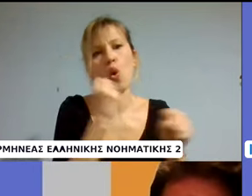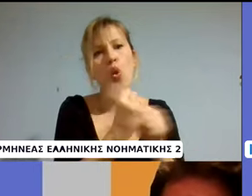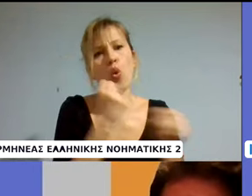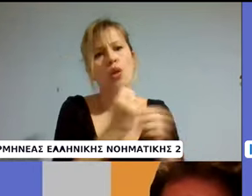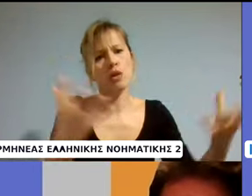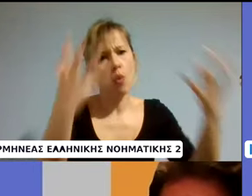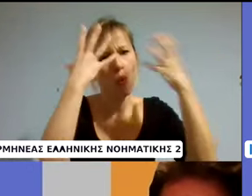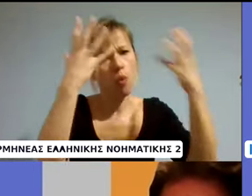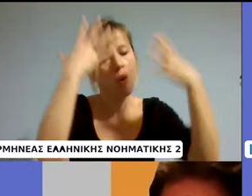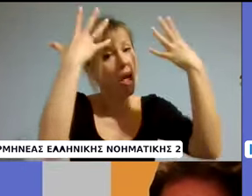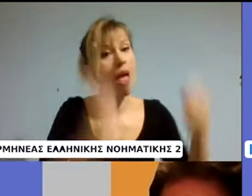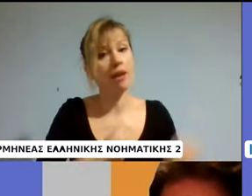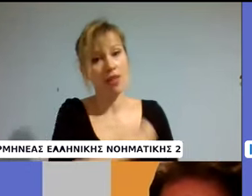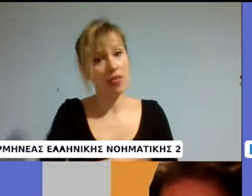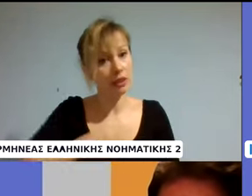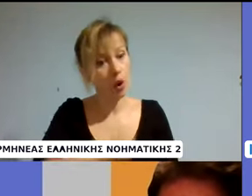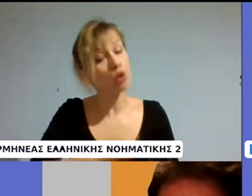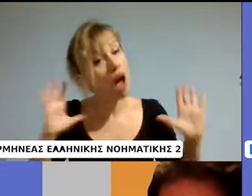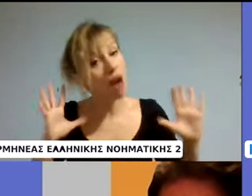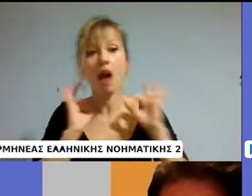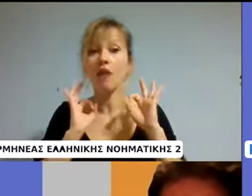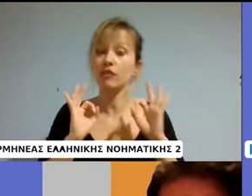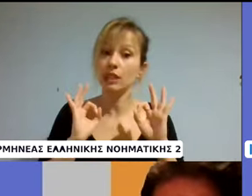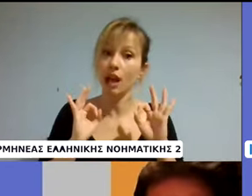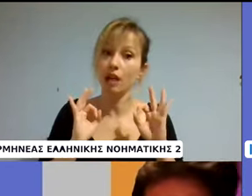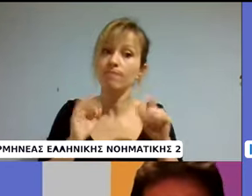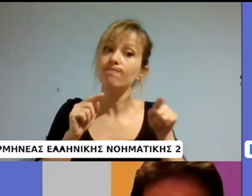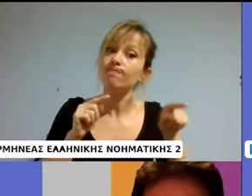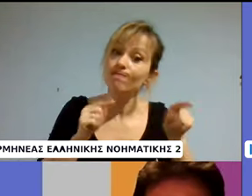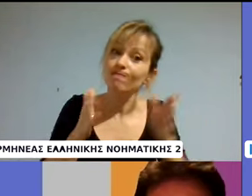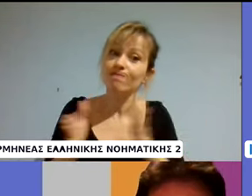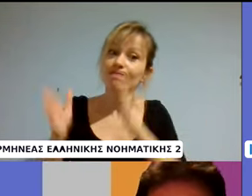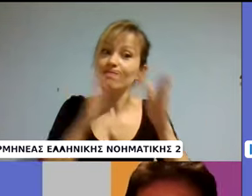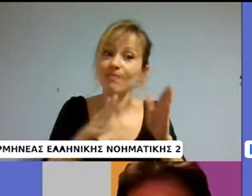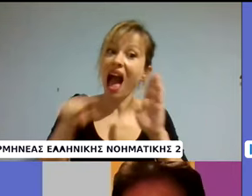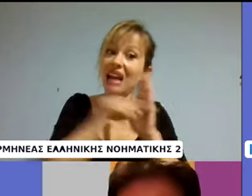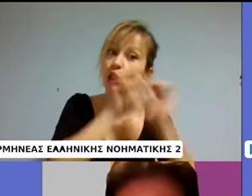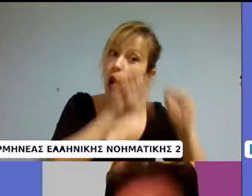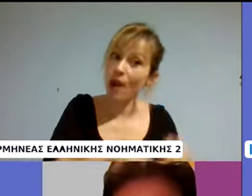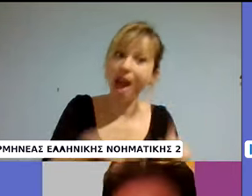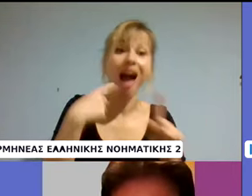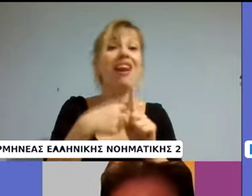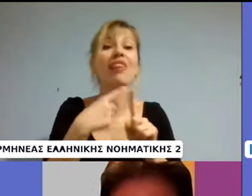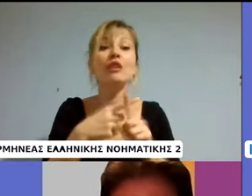αντίστοιχα. Αυτό βέβαια δίνει και στον ελεύθερο επαγγελματία